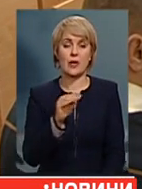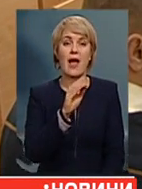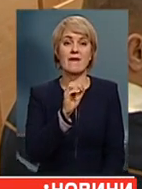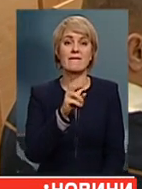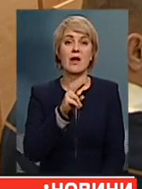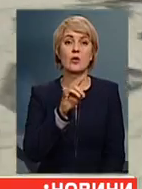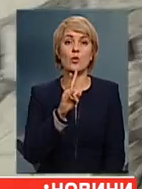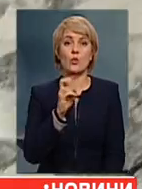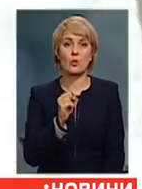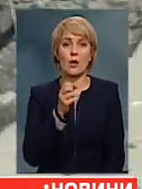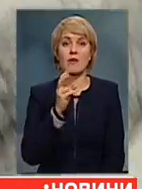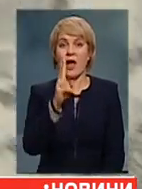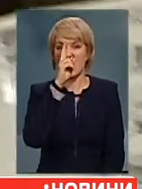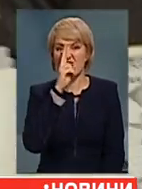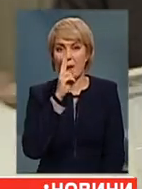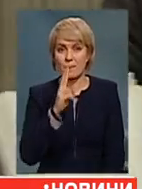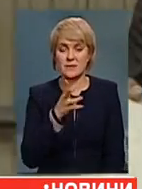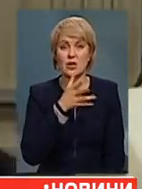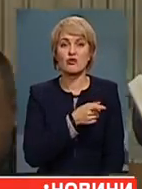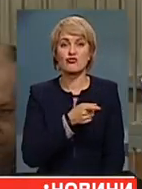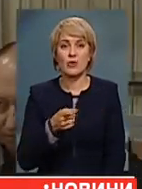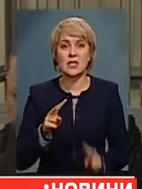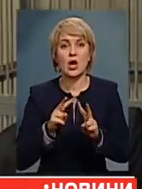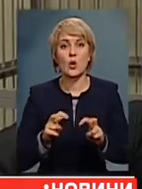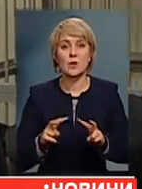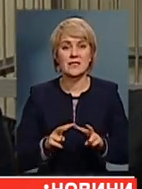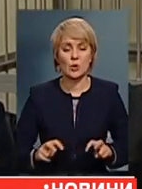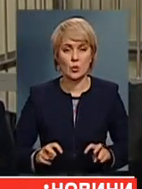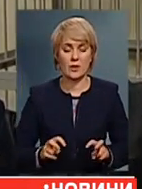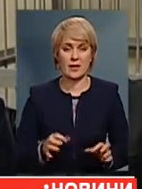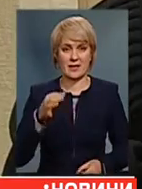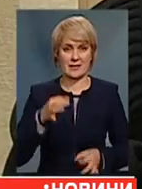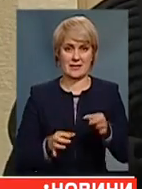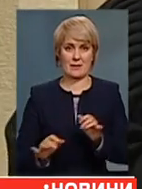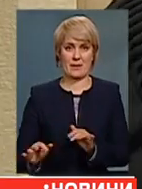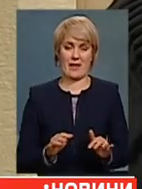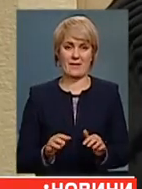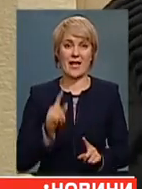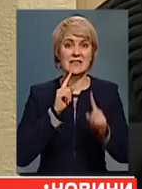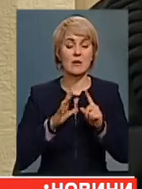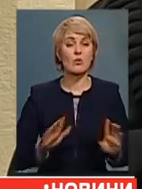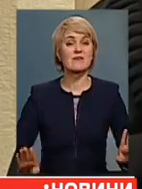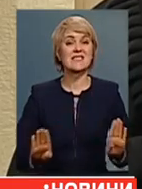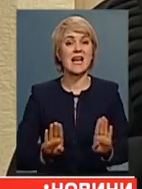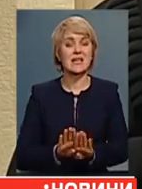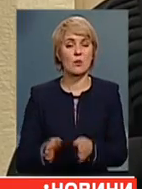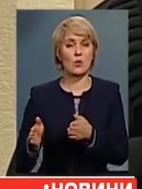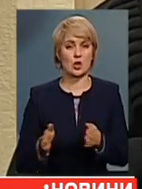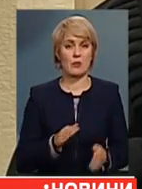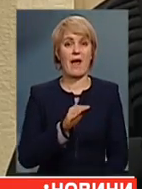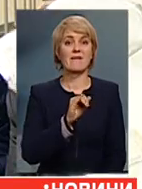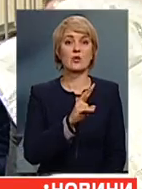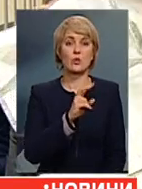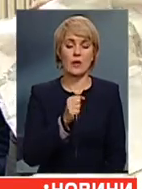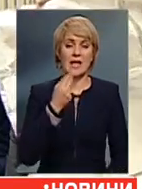це повідомила речниця Бучанської міської ради Вікторія Ляховець. Засідання тривало в закритому режимі. Анатолія Федорука звинувачують в